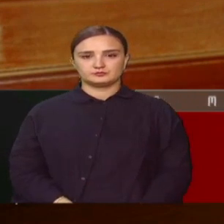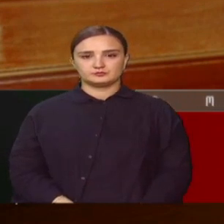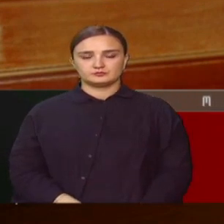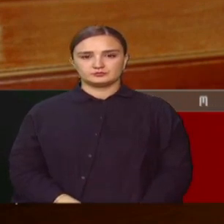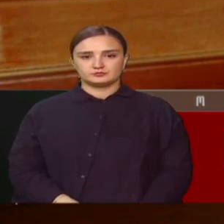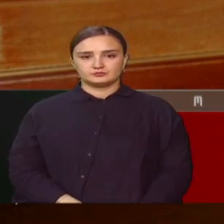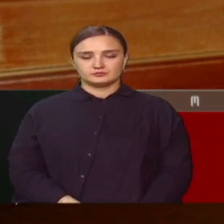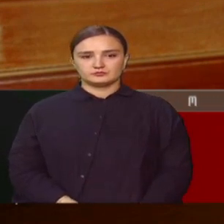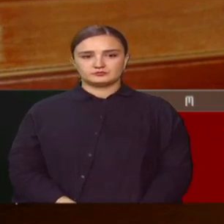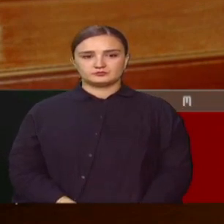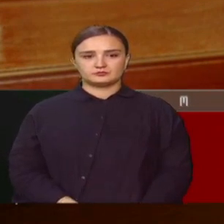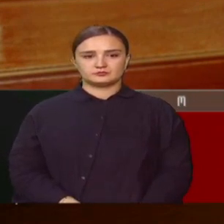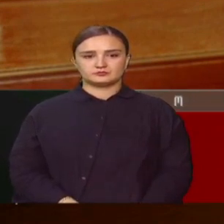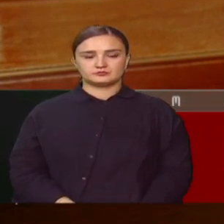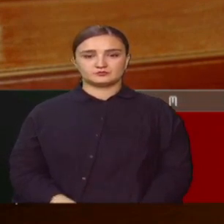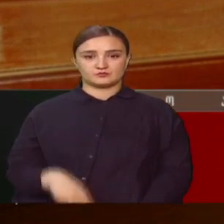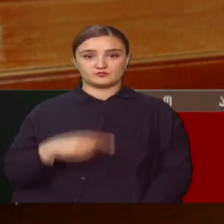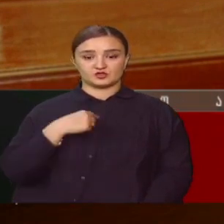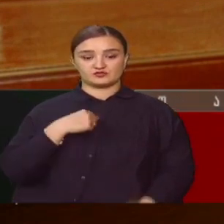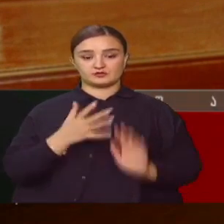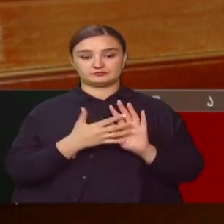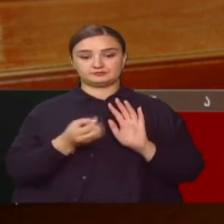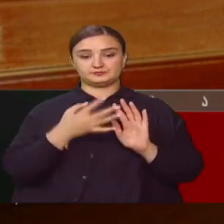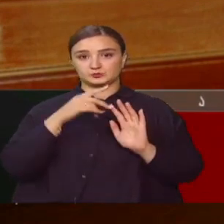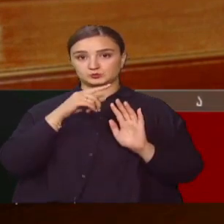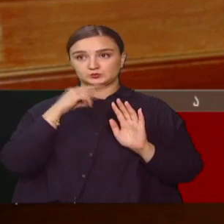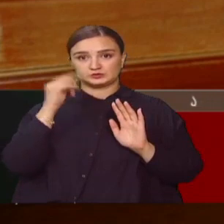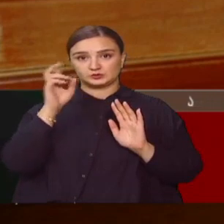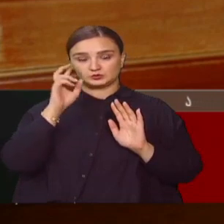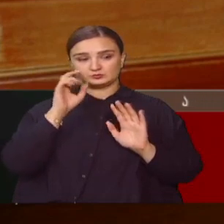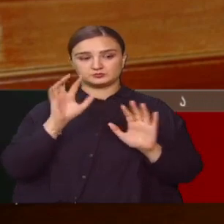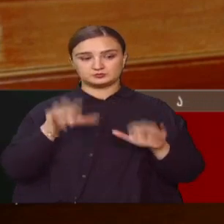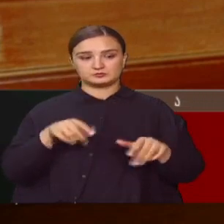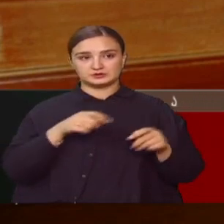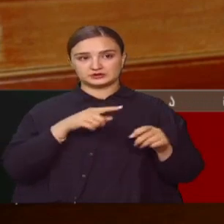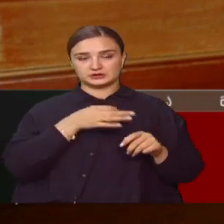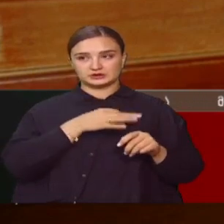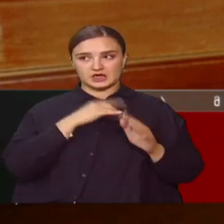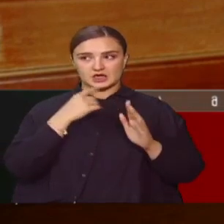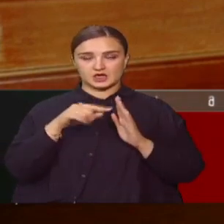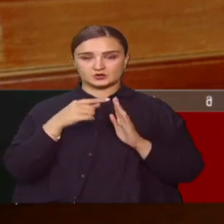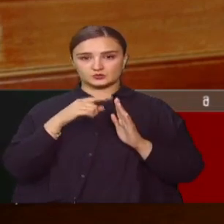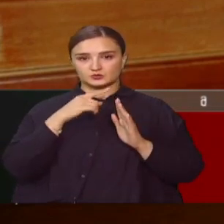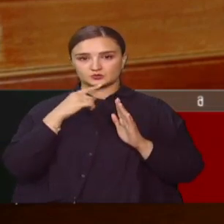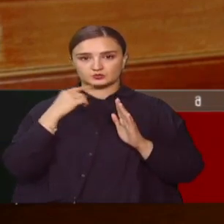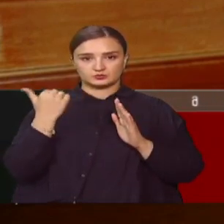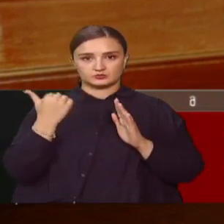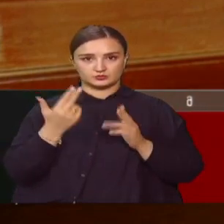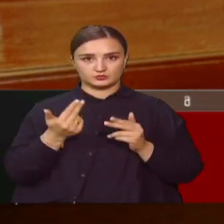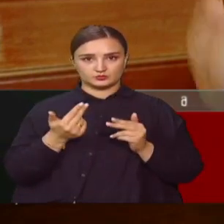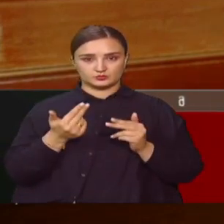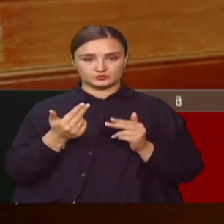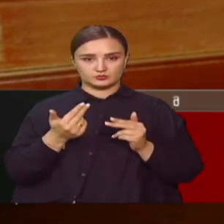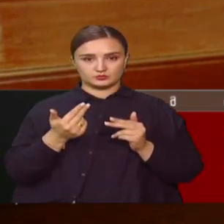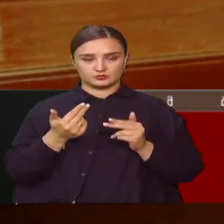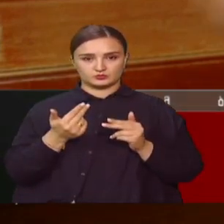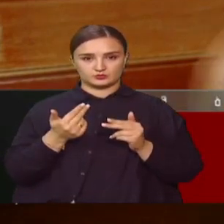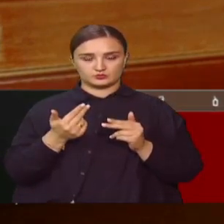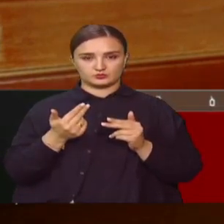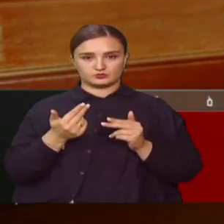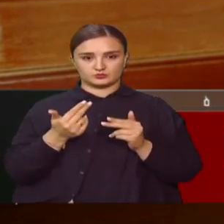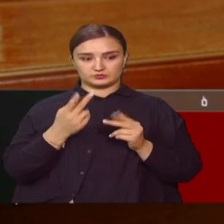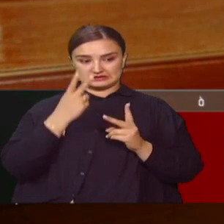agenti, e ca ce o art, Rusul i-a heli supleba. Dar Rusetis, agenti, președinte, e ca Moviuanet, heli supleba. E ca maga, e